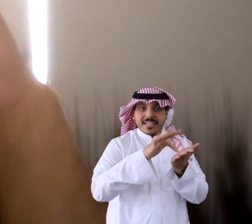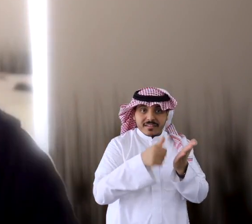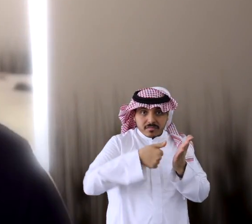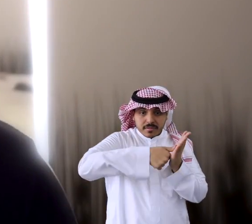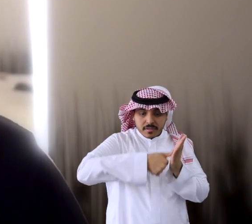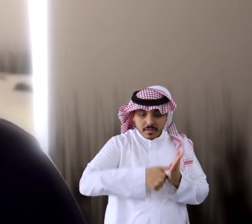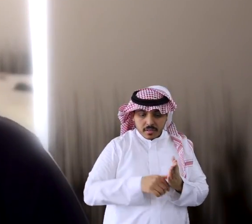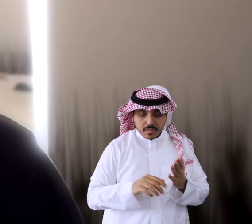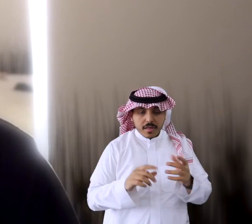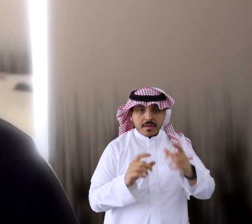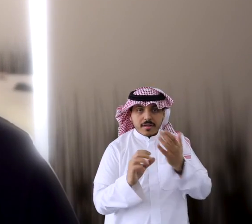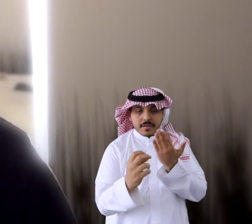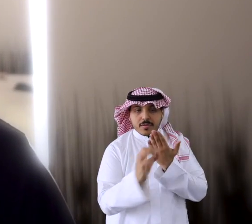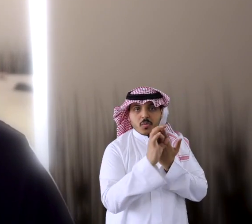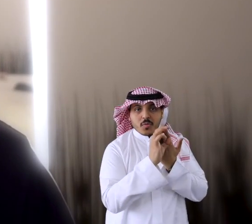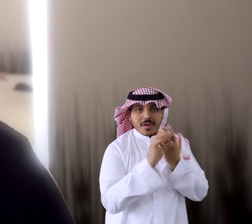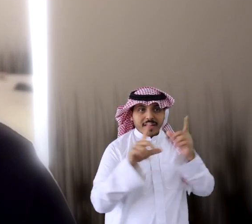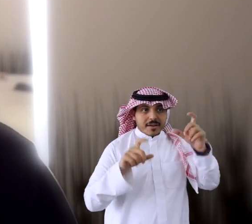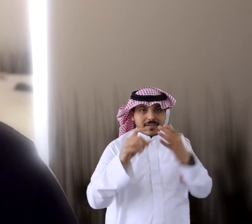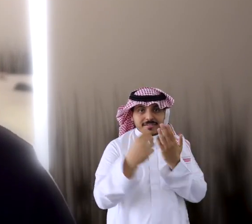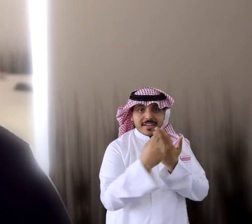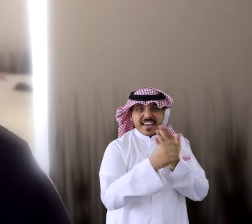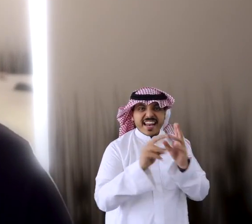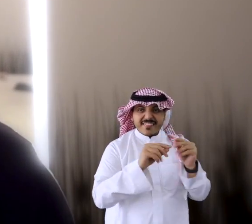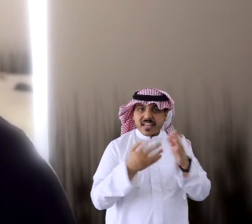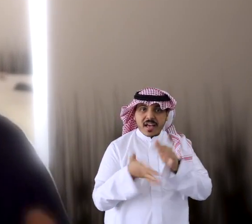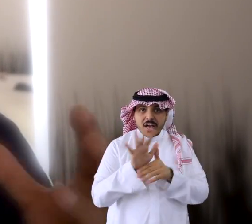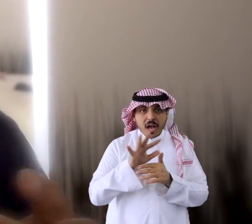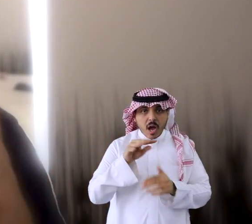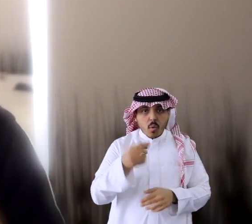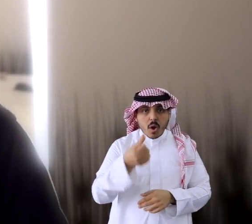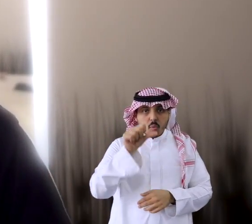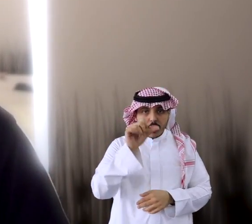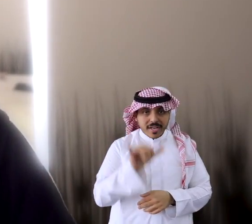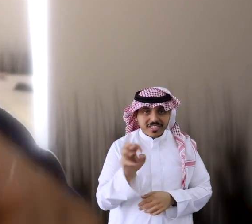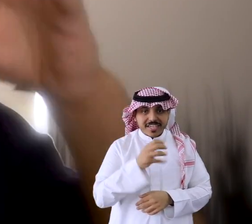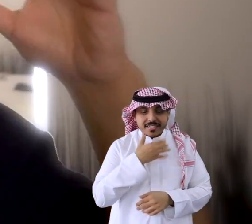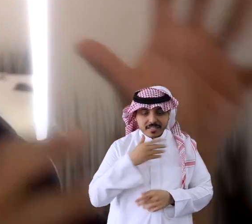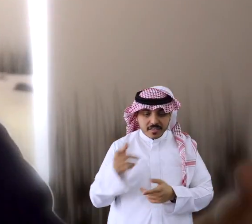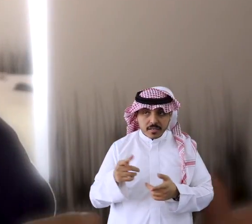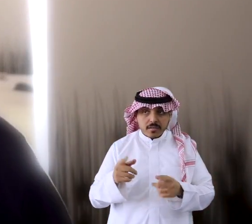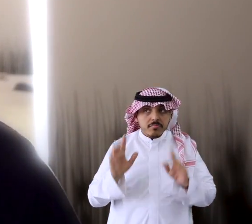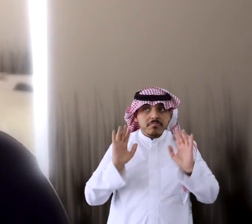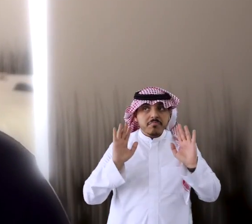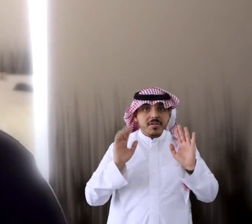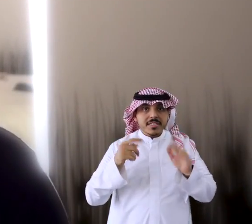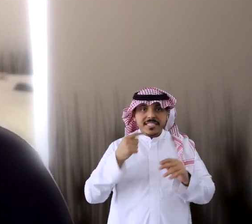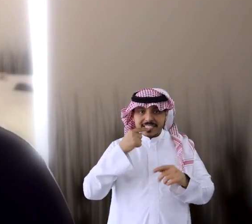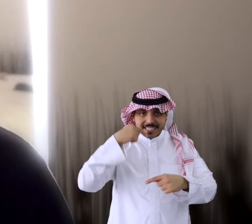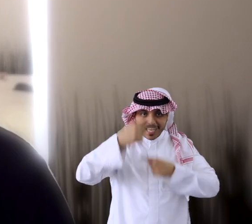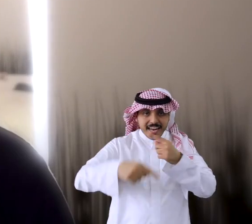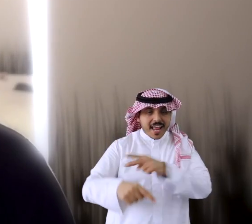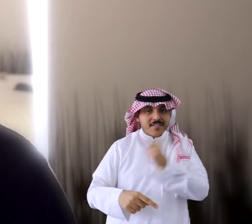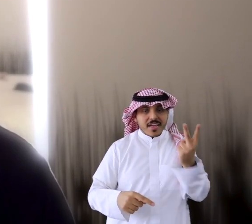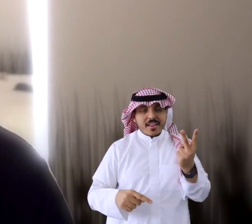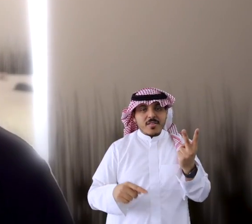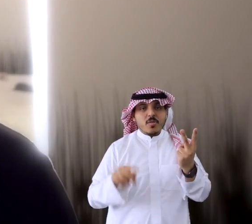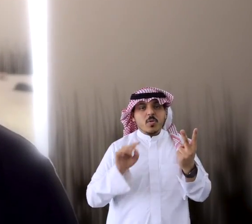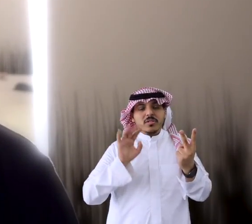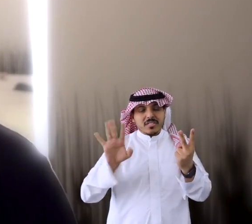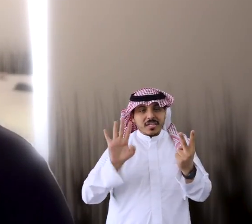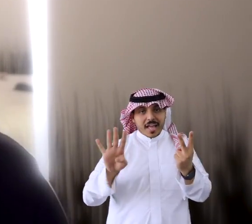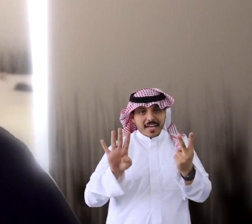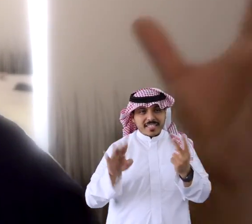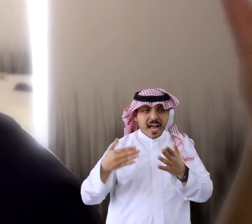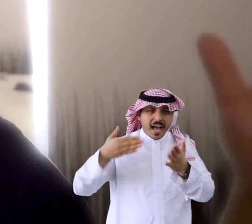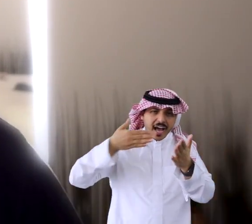بثلاث كاميرات في مربع. هذا الشيء تتوقع أنه بيصير ولا لا؟ خلينا الحين من جد هذا نسويها الحين ونقول نهاية السنة وش توقعاتكم كانت في هذا